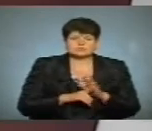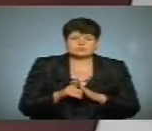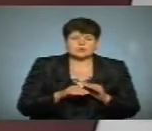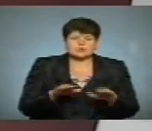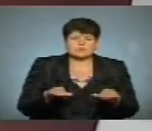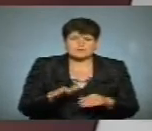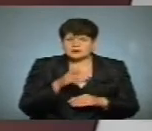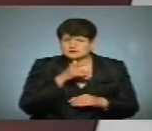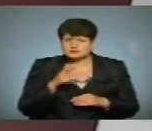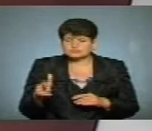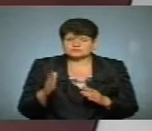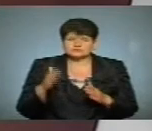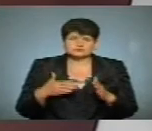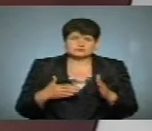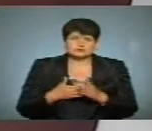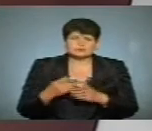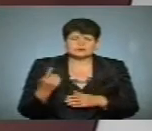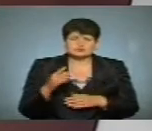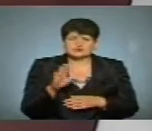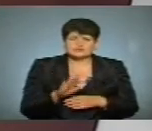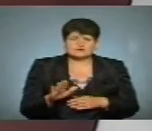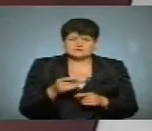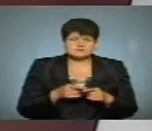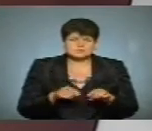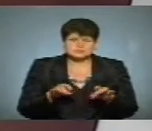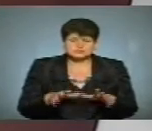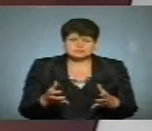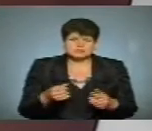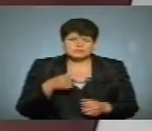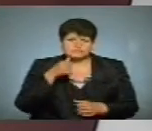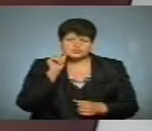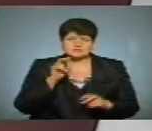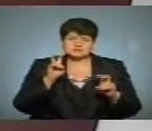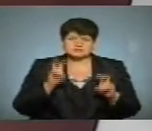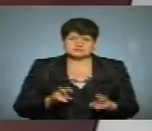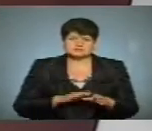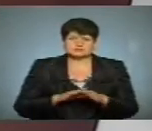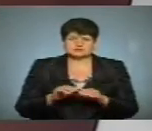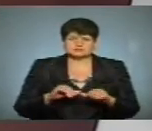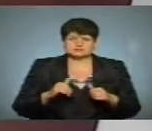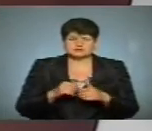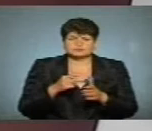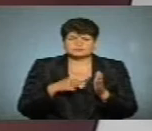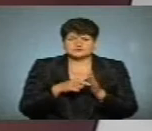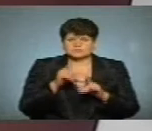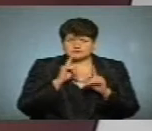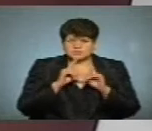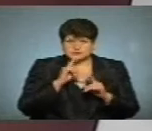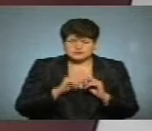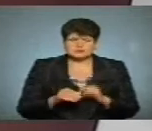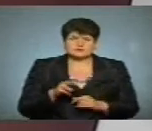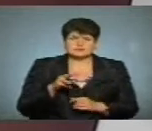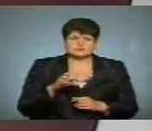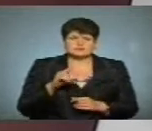купальний сезон. Він триватиме до 1 вересня. Таке рішення прийняли вчора на засіданні виконкому міськради, розповіла речниця міськради